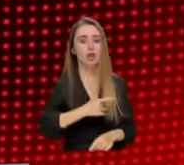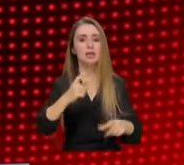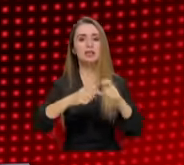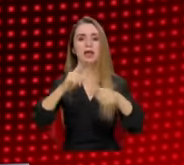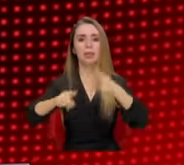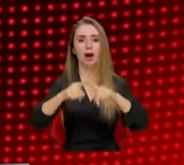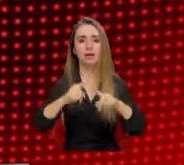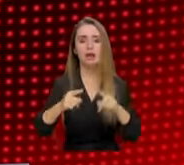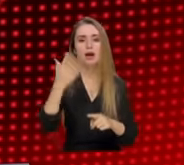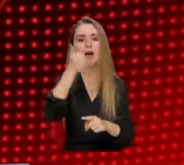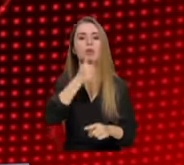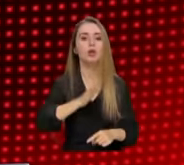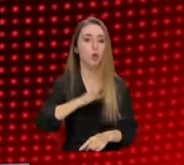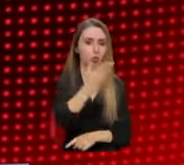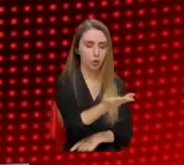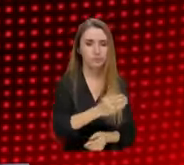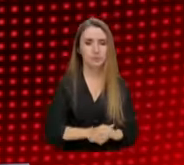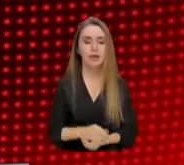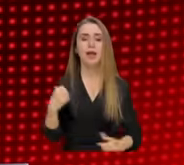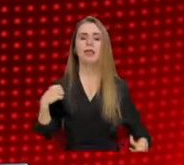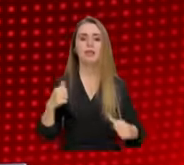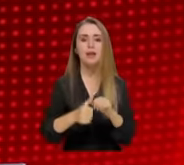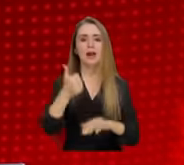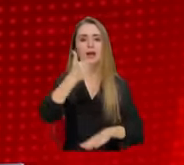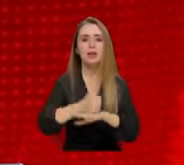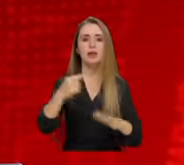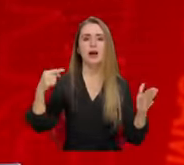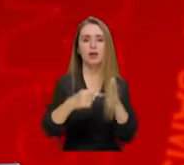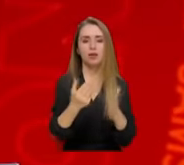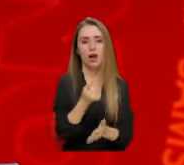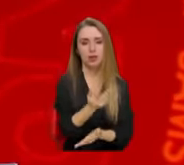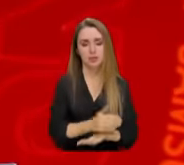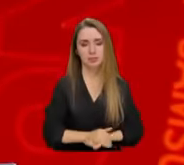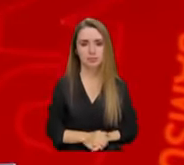Saadet Partisi lideri Temel Karamollaoğlu bir kez daha iktidarı hedefe koydu.